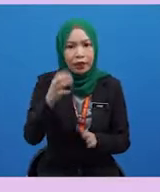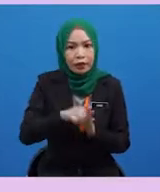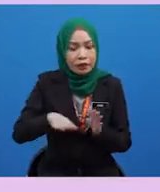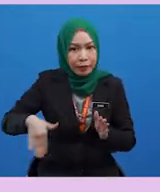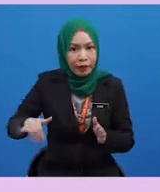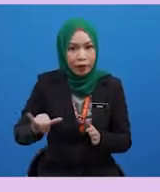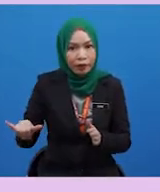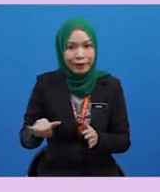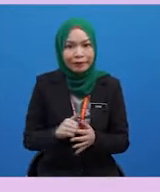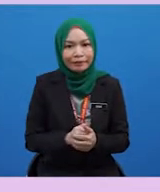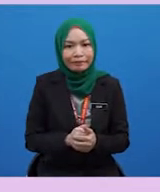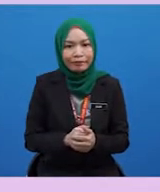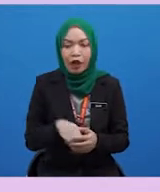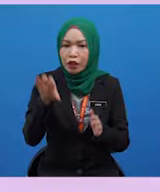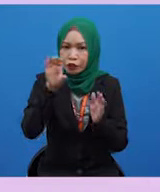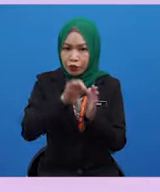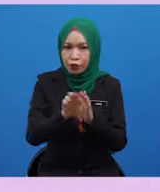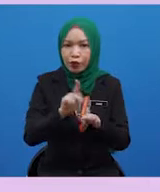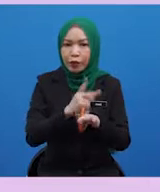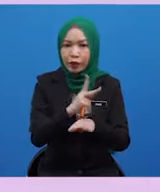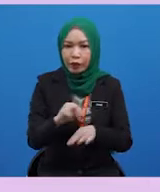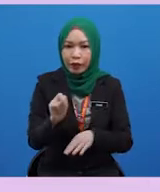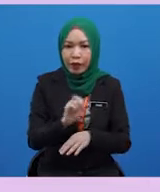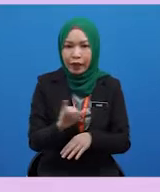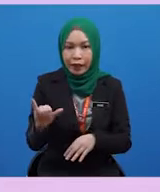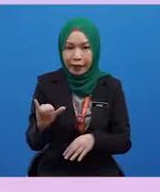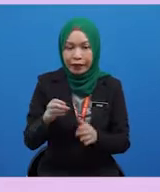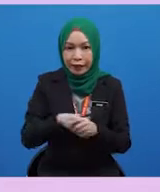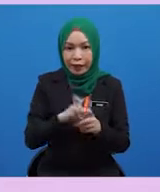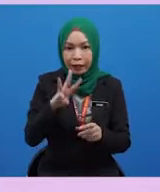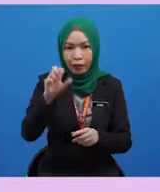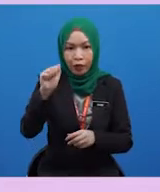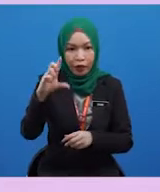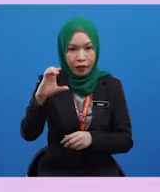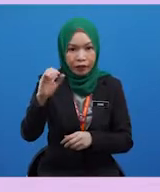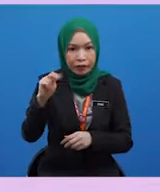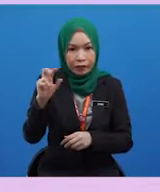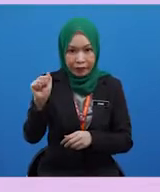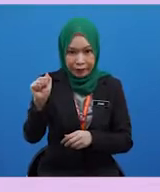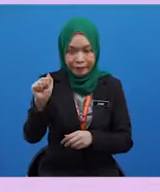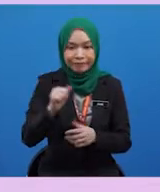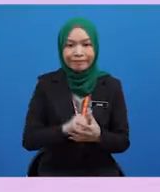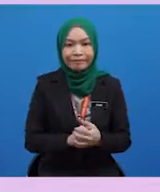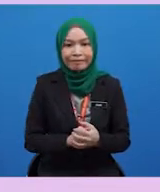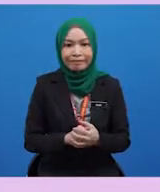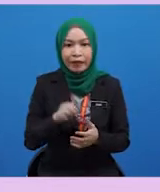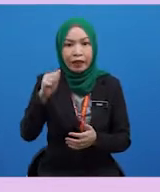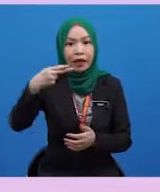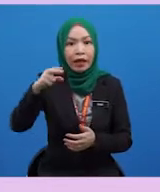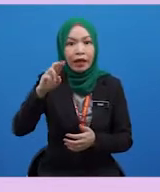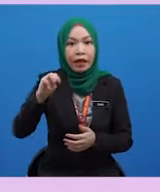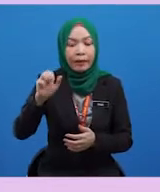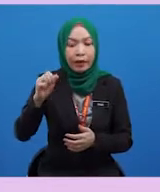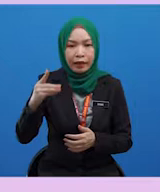tersebut. Contoh penggunaannya dalam wacana adalah seperti berikut. Ahmad